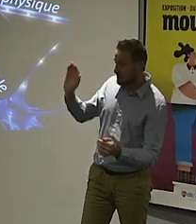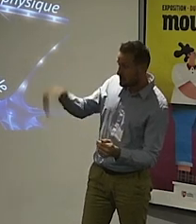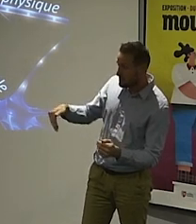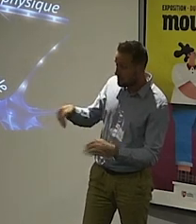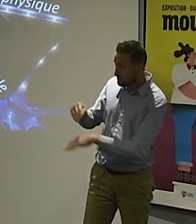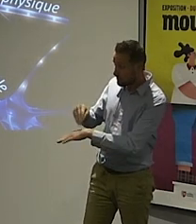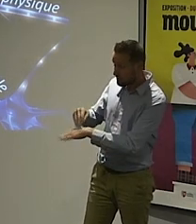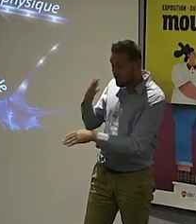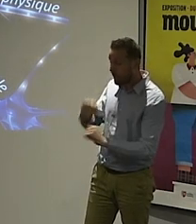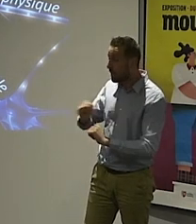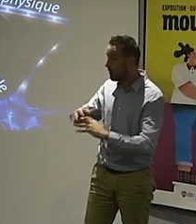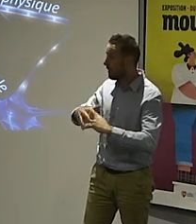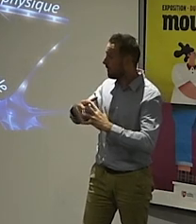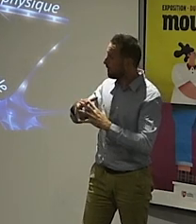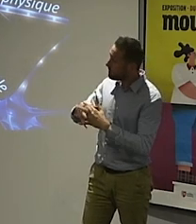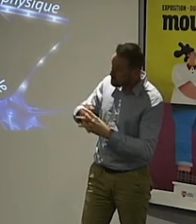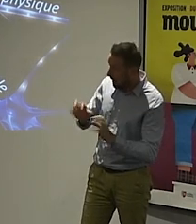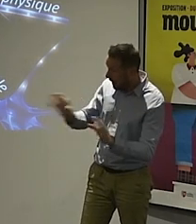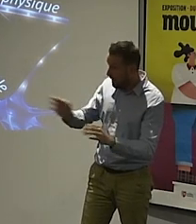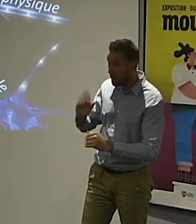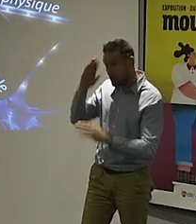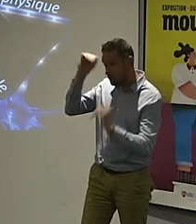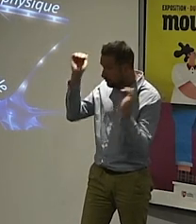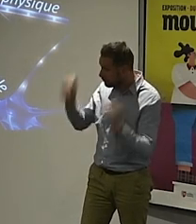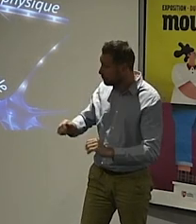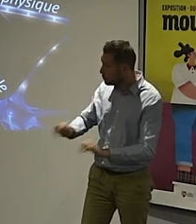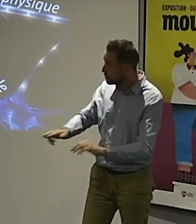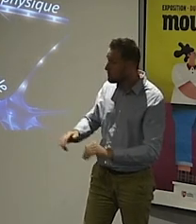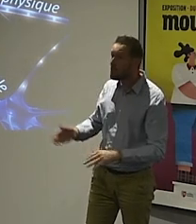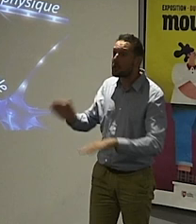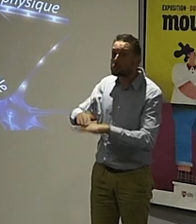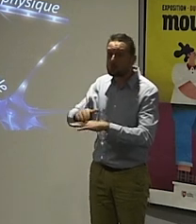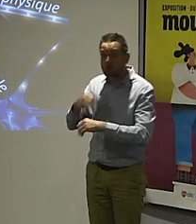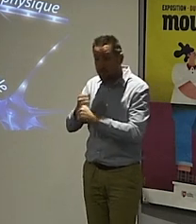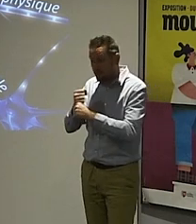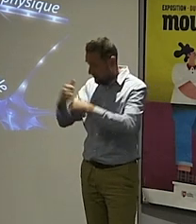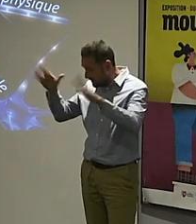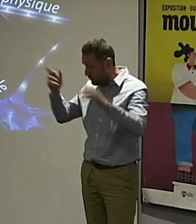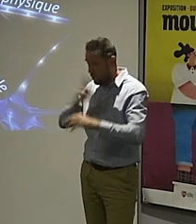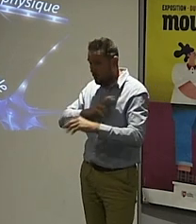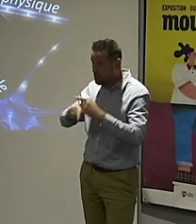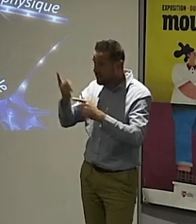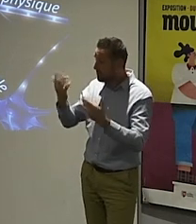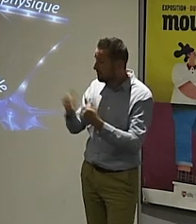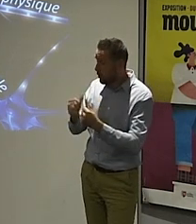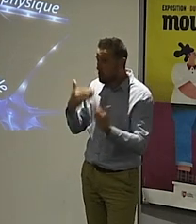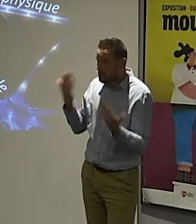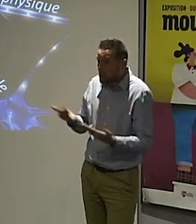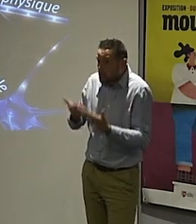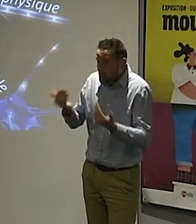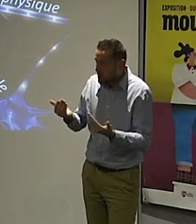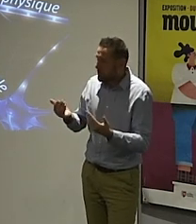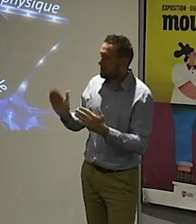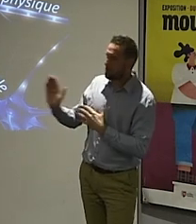oui, mais je sais pas où aller. J'ai quitté mon travail, je ne sais pas. Et il m'a dit « Ben,